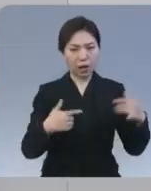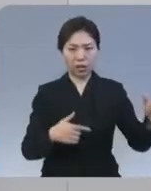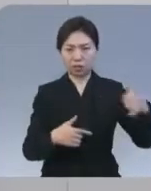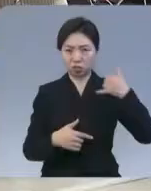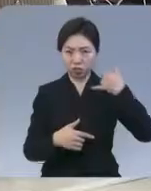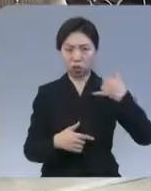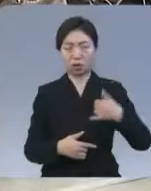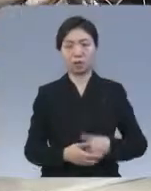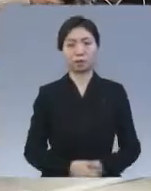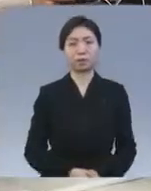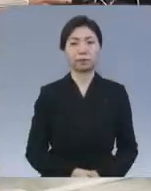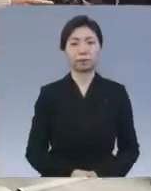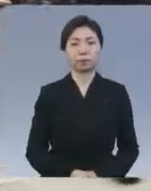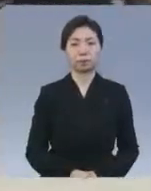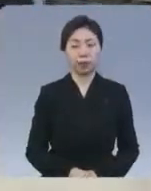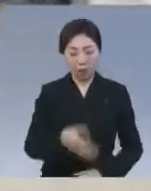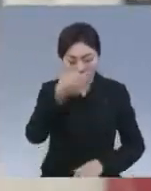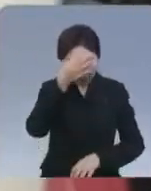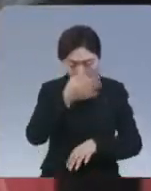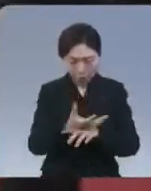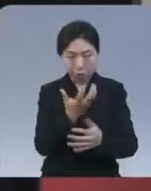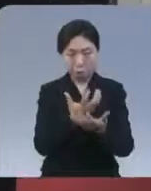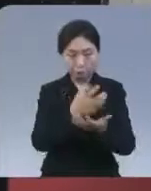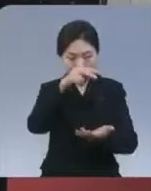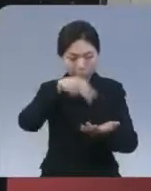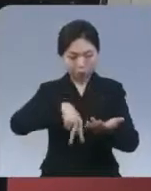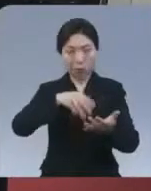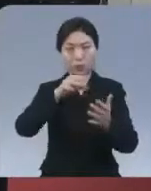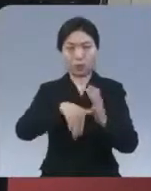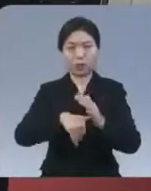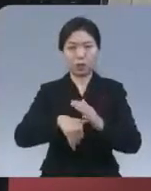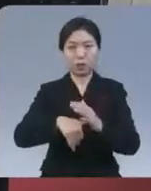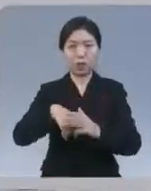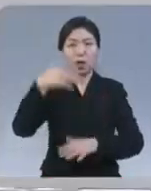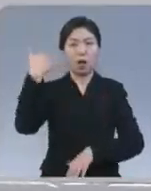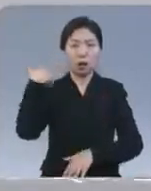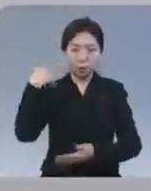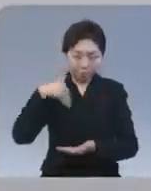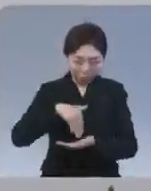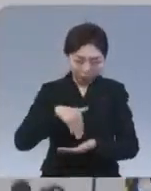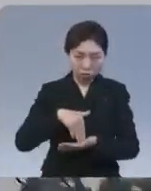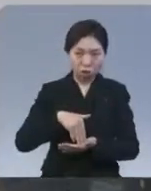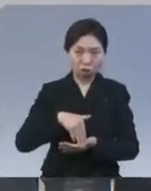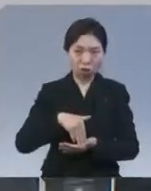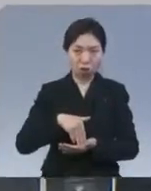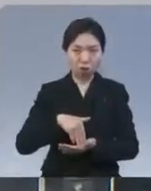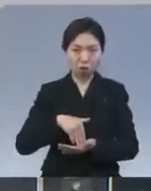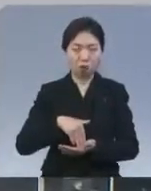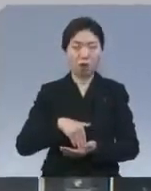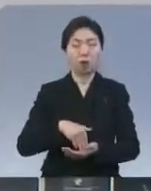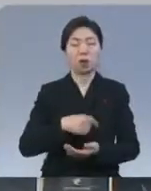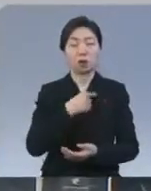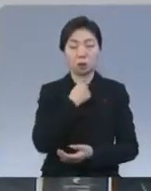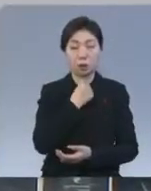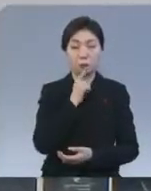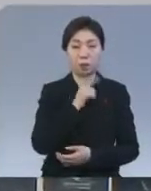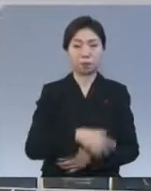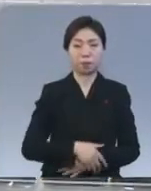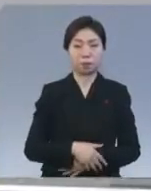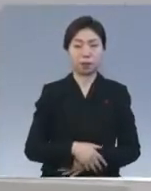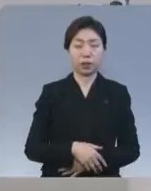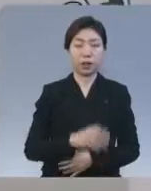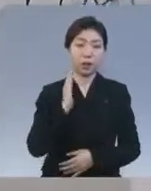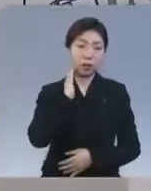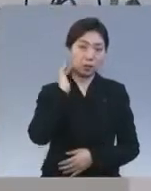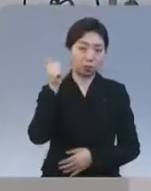снижению рейтингов юнцов юля резюме которые кен бон хи в 2007 году на правилах сувонский женский